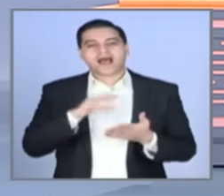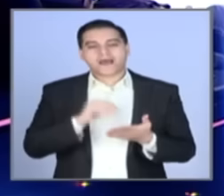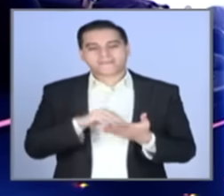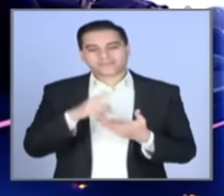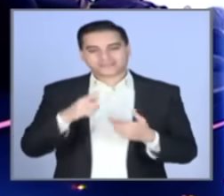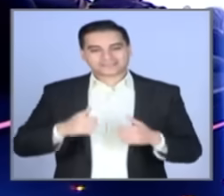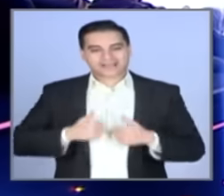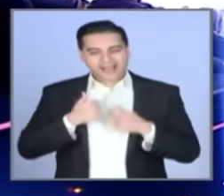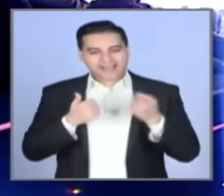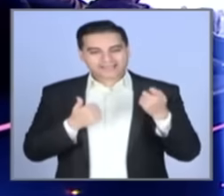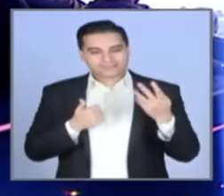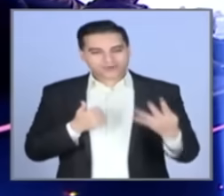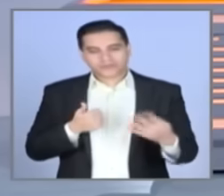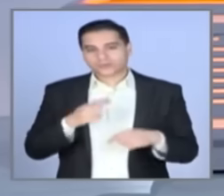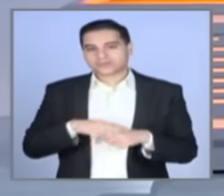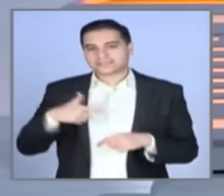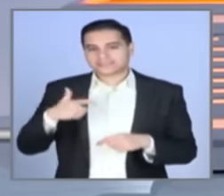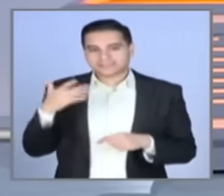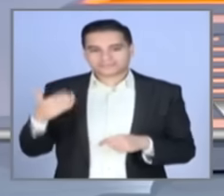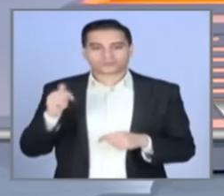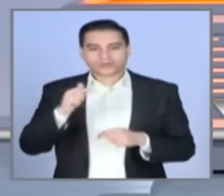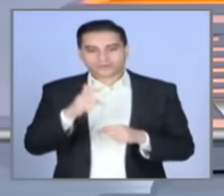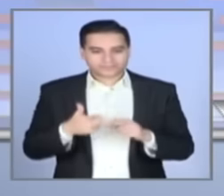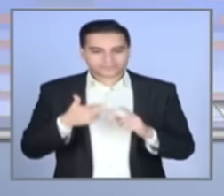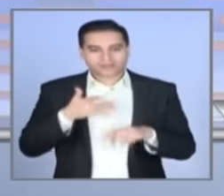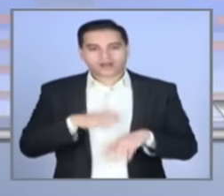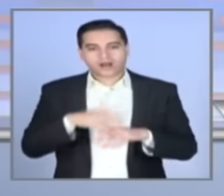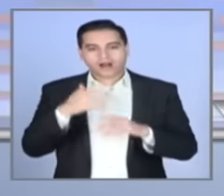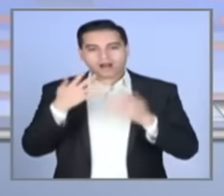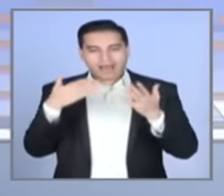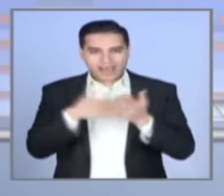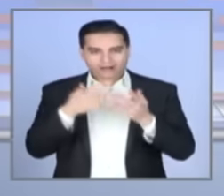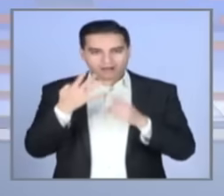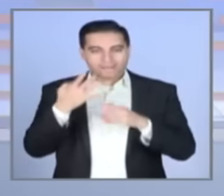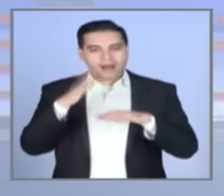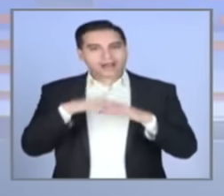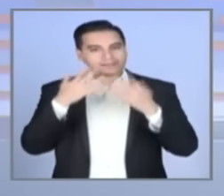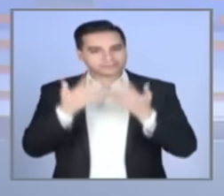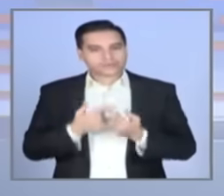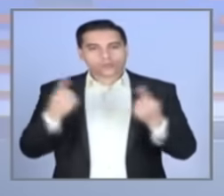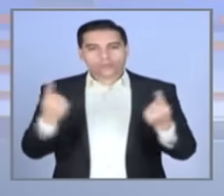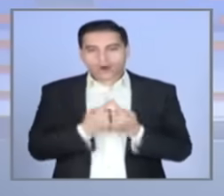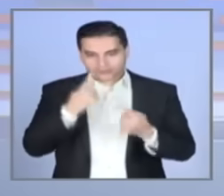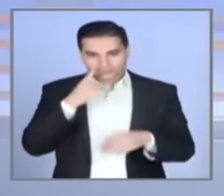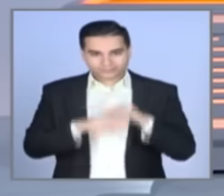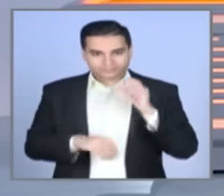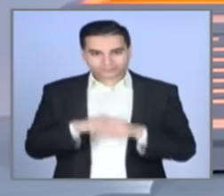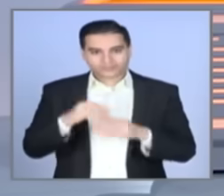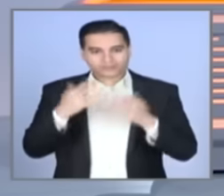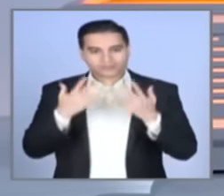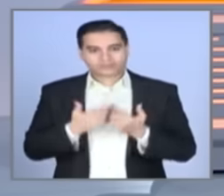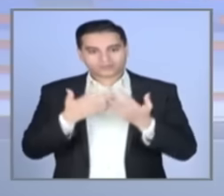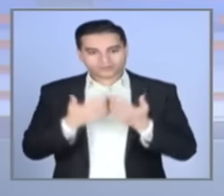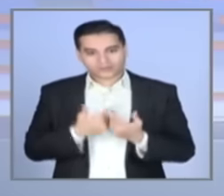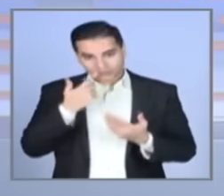45، عيلة عيسى 60. دلوقتي عندنا سؤال أخير، واحد لواحد، الأستاذ